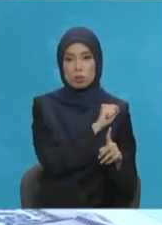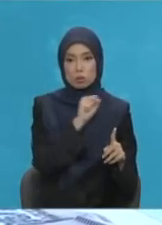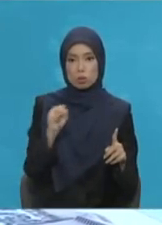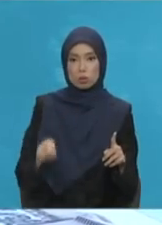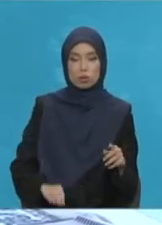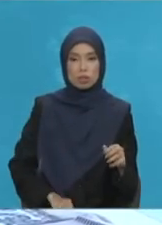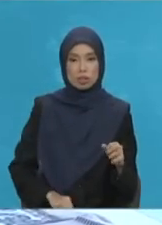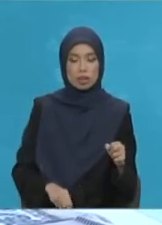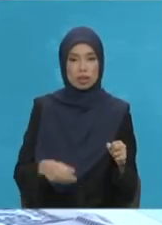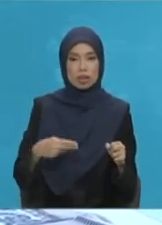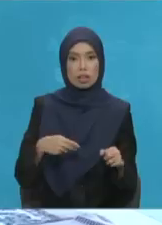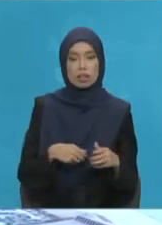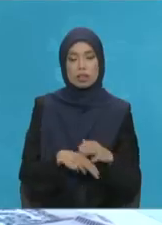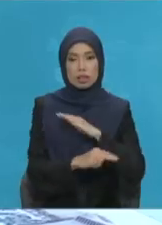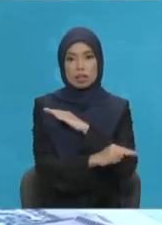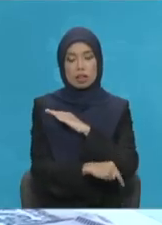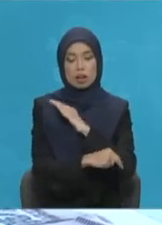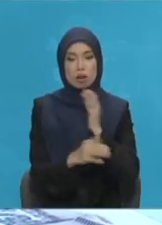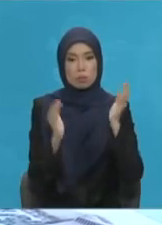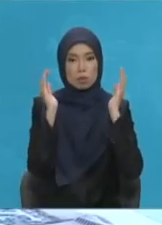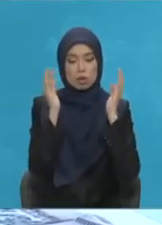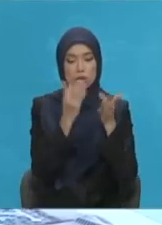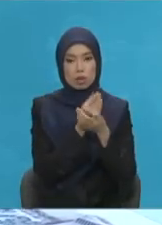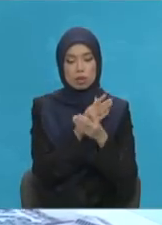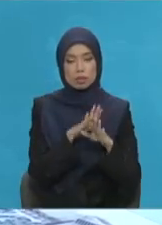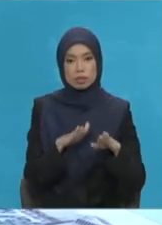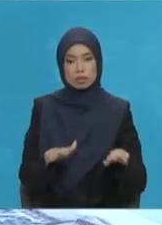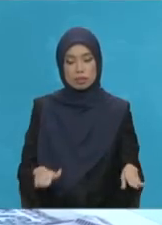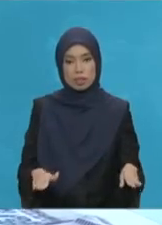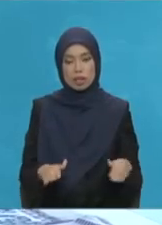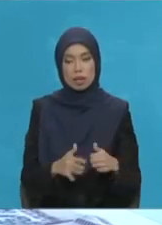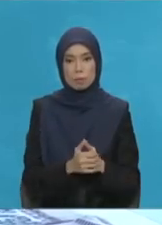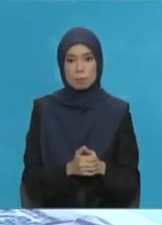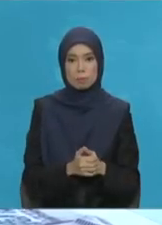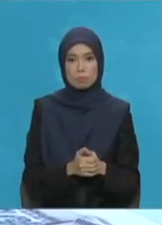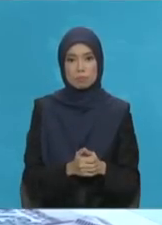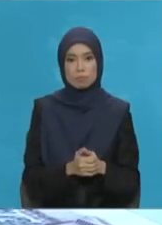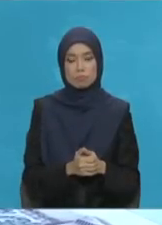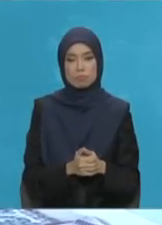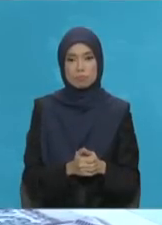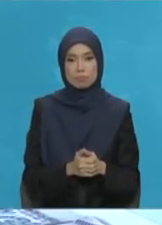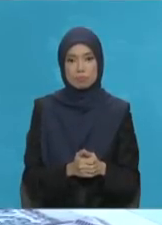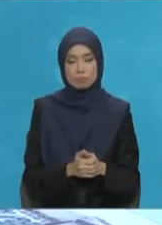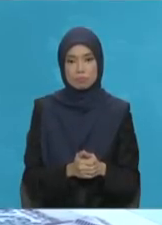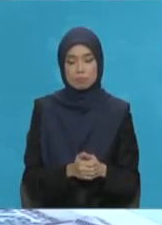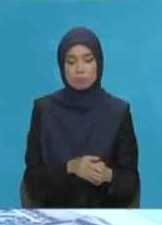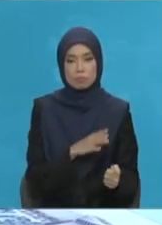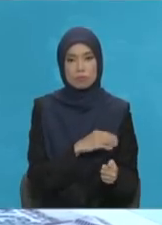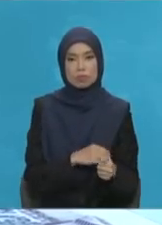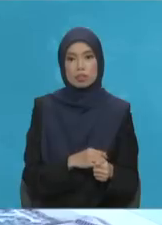negara Brunei Darussalam dan ke bawah dulu yang maha Mulia juga sering